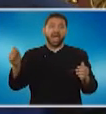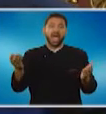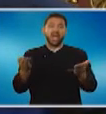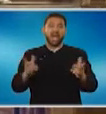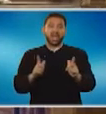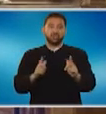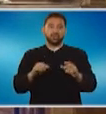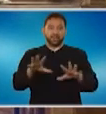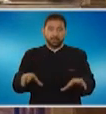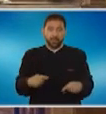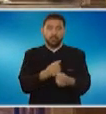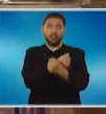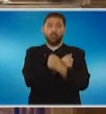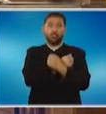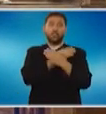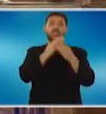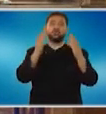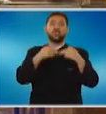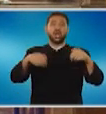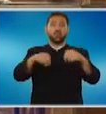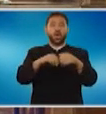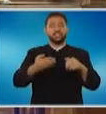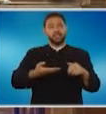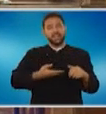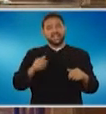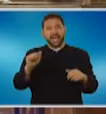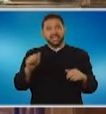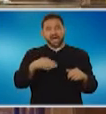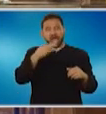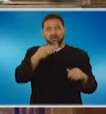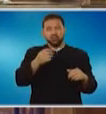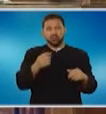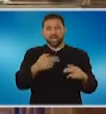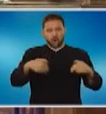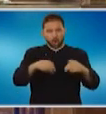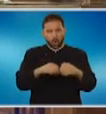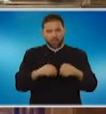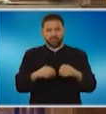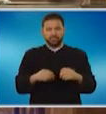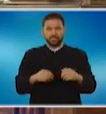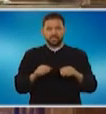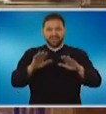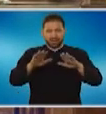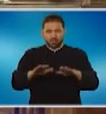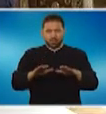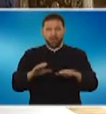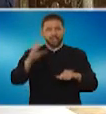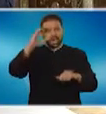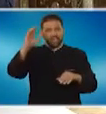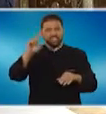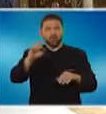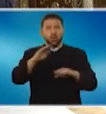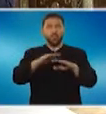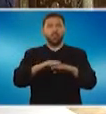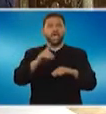spus că ne bazăm credința noastră nu pe o carte, aceasta fiind Scriptura, ci pe o carte vie care este